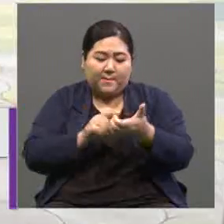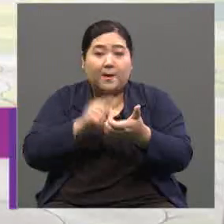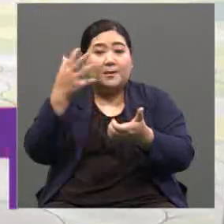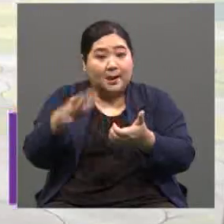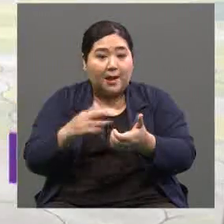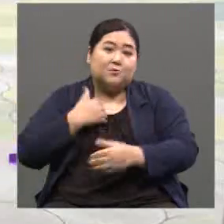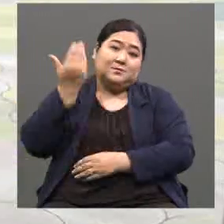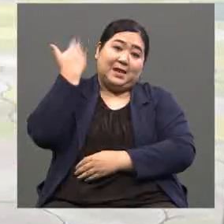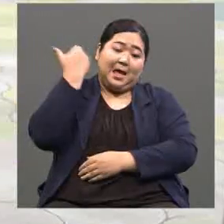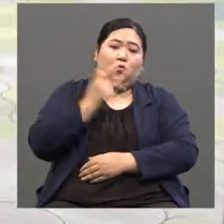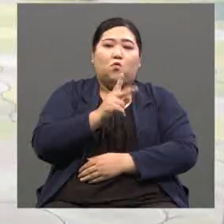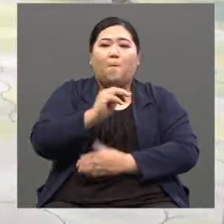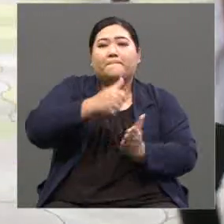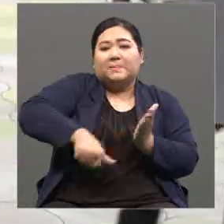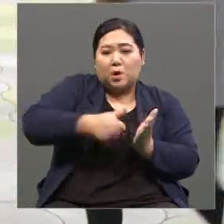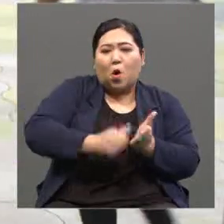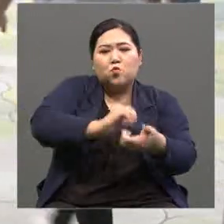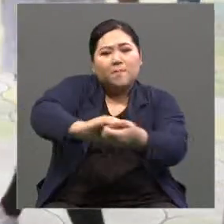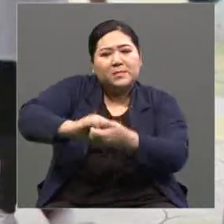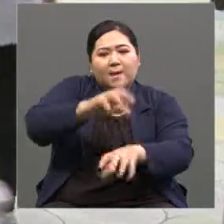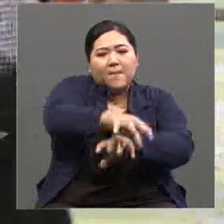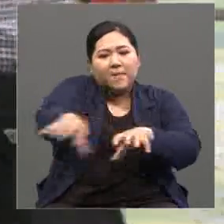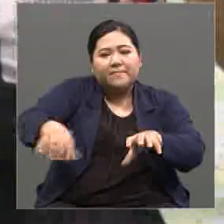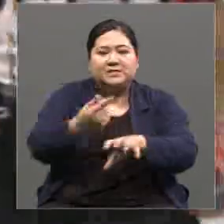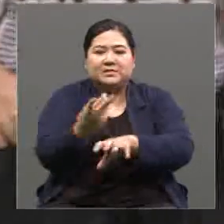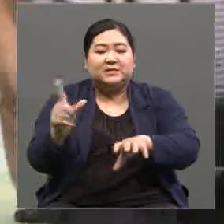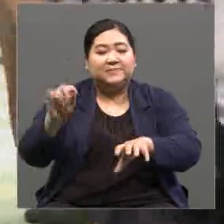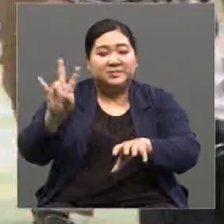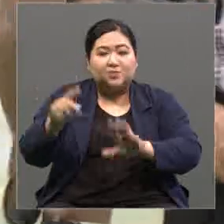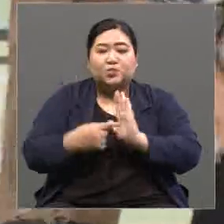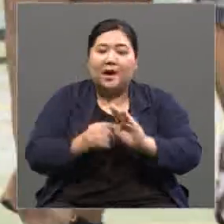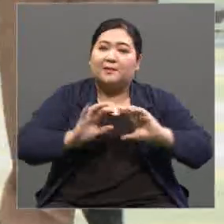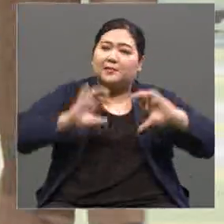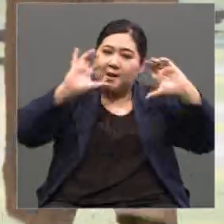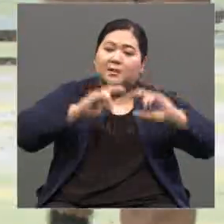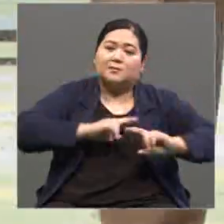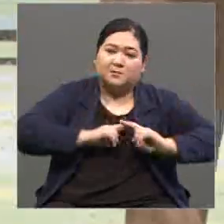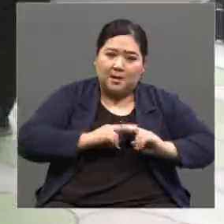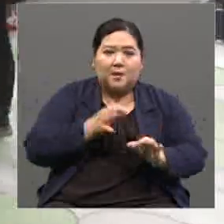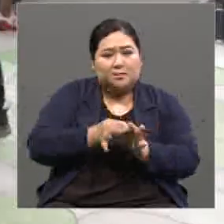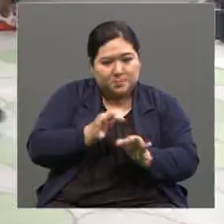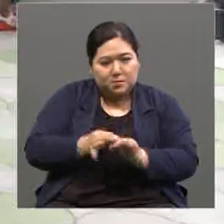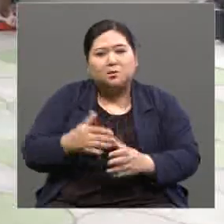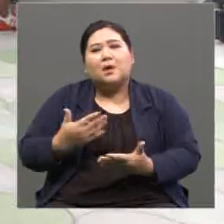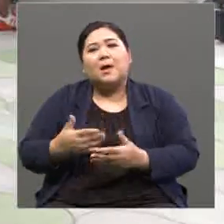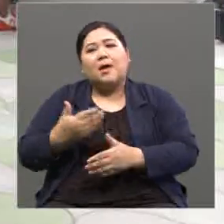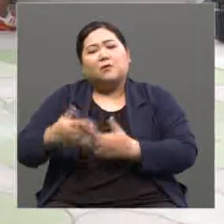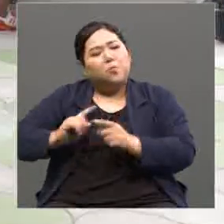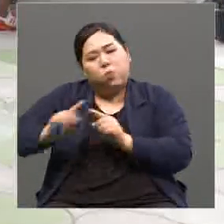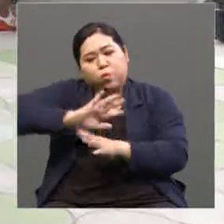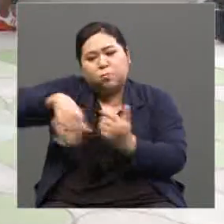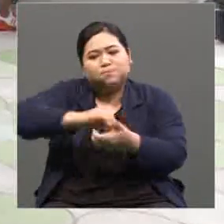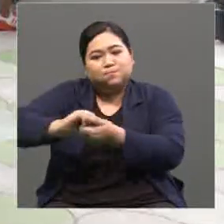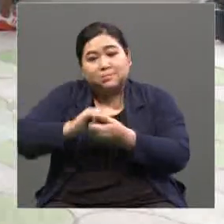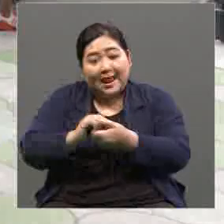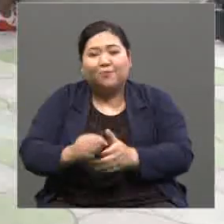ได้ร่วมกับหน่วยงานต่างๆรวมแล้ว27หน่วยงานอย่างเช่นธนาคารของรัฐธนาคารพาณิชย์รัฐวิสาหกิจและเอกชนโดย Shopee